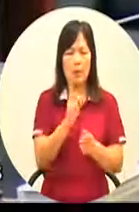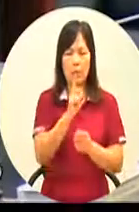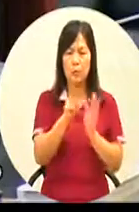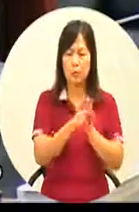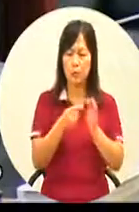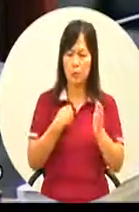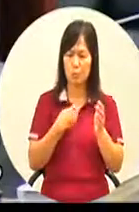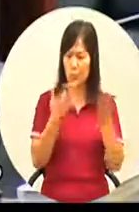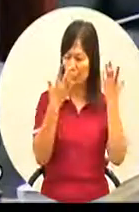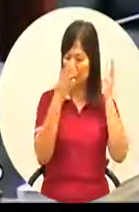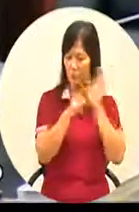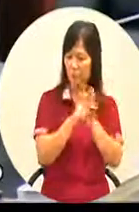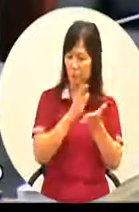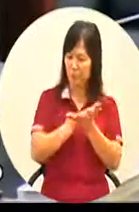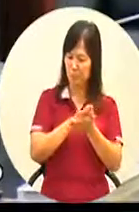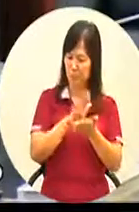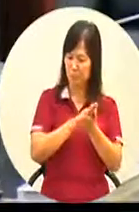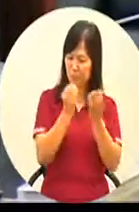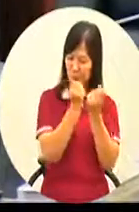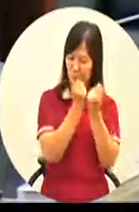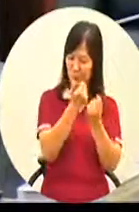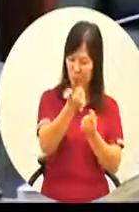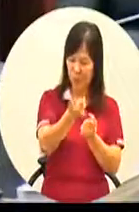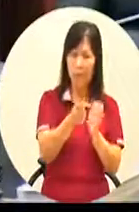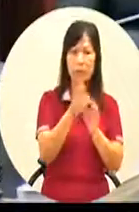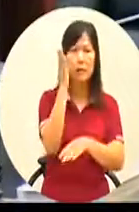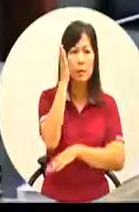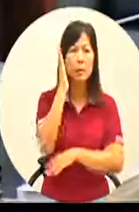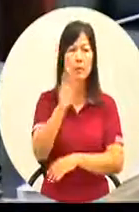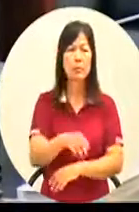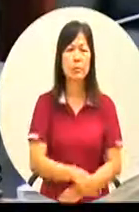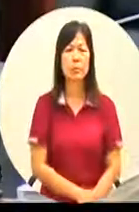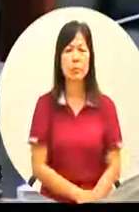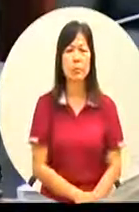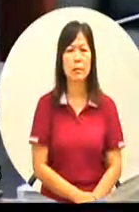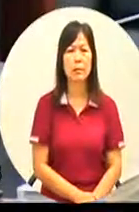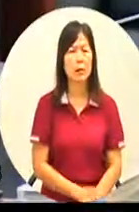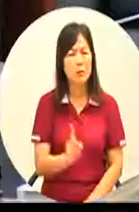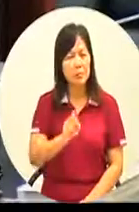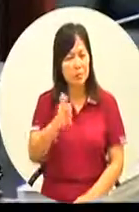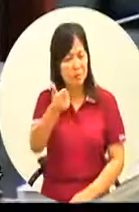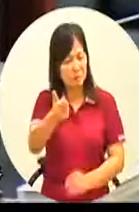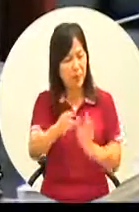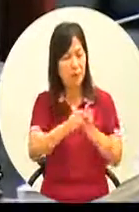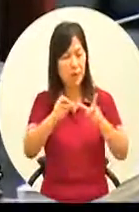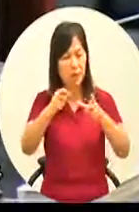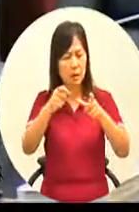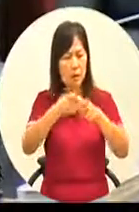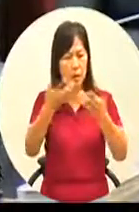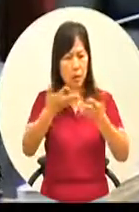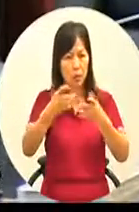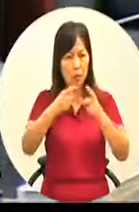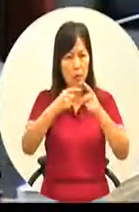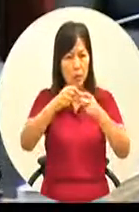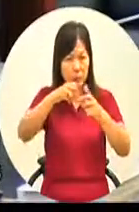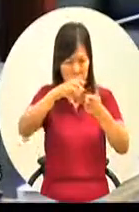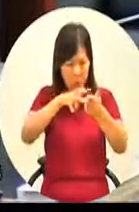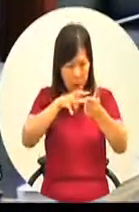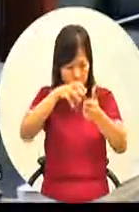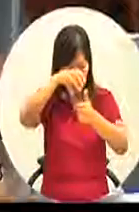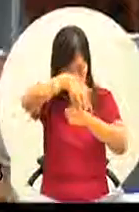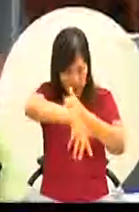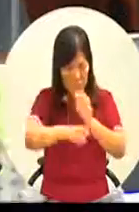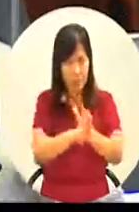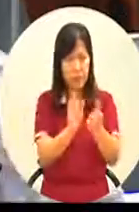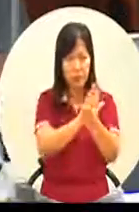明廉能的一个政府，要安怎用拢上好的咱的公务体系、公务人员来服务